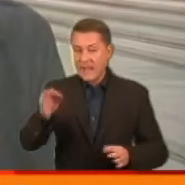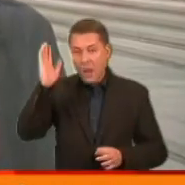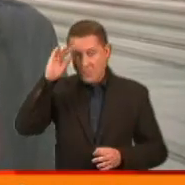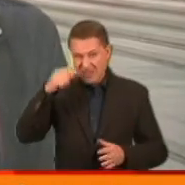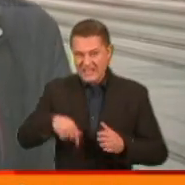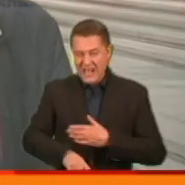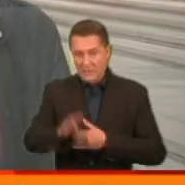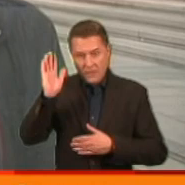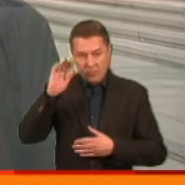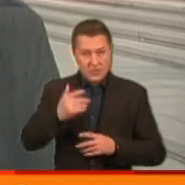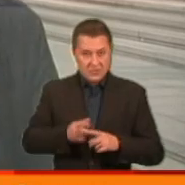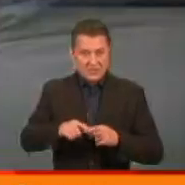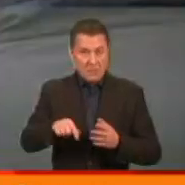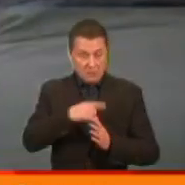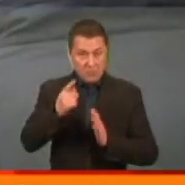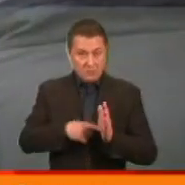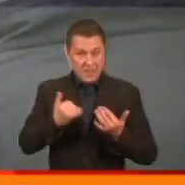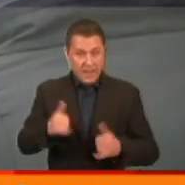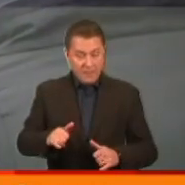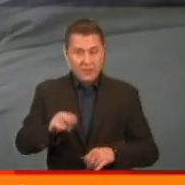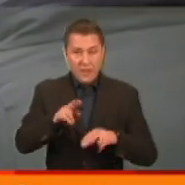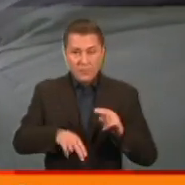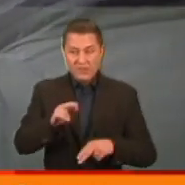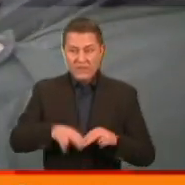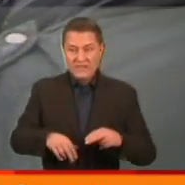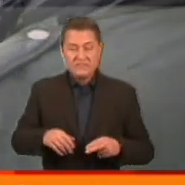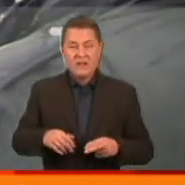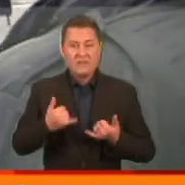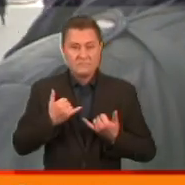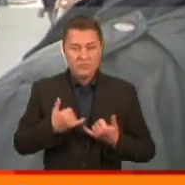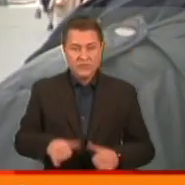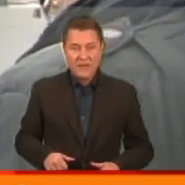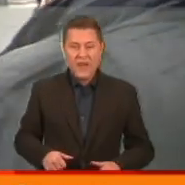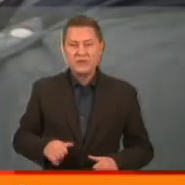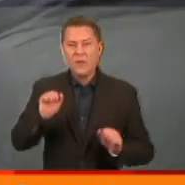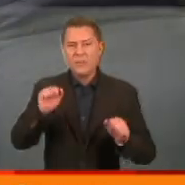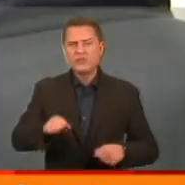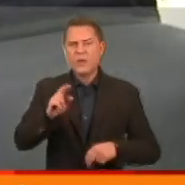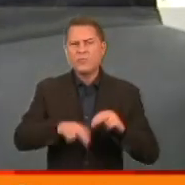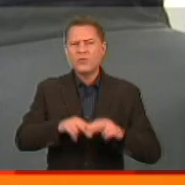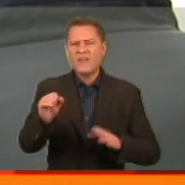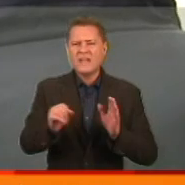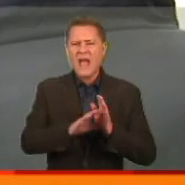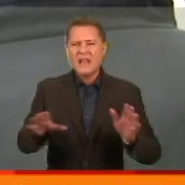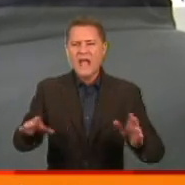води клопіть для будівництва? Ну, враховуючи, що і в тундрах можна будувати атомні електростанції.